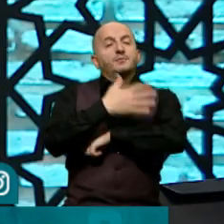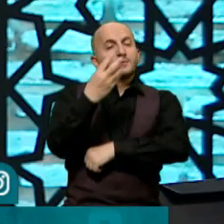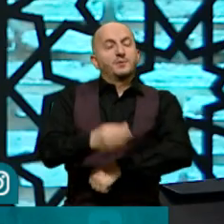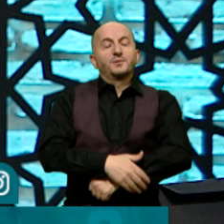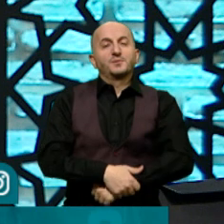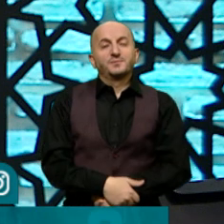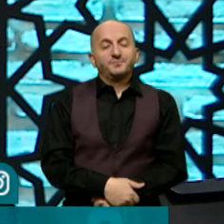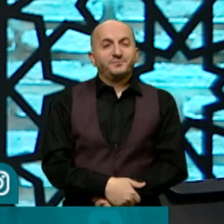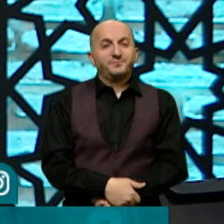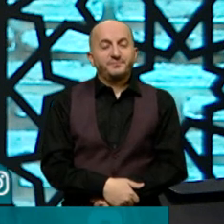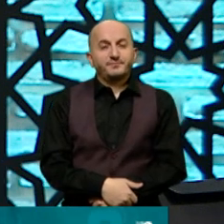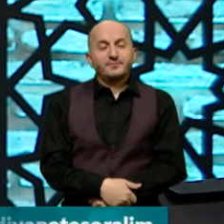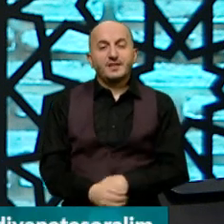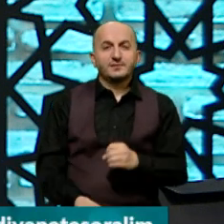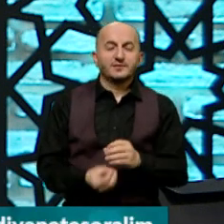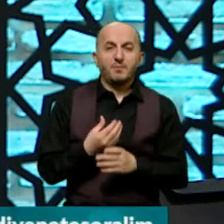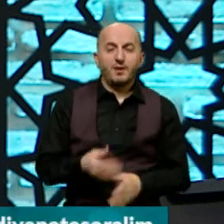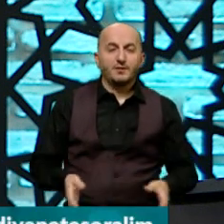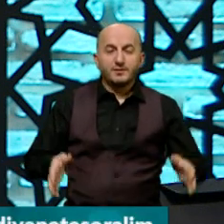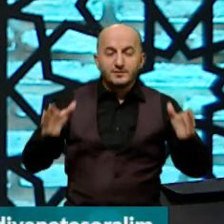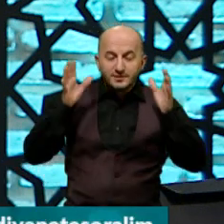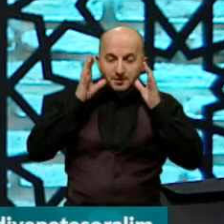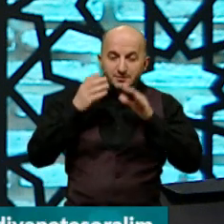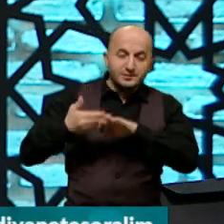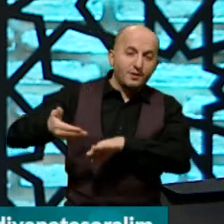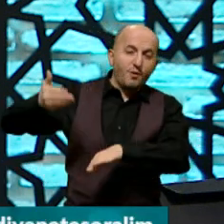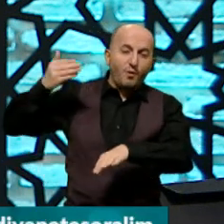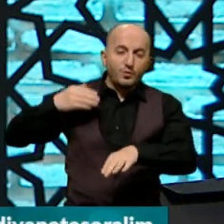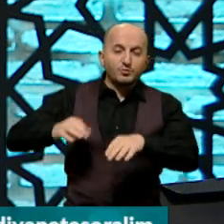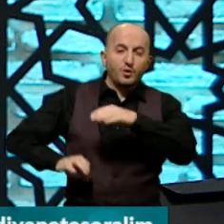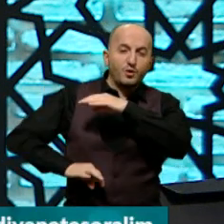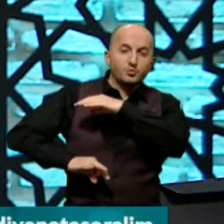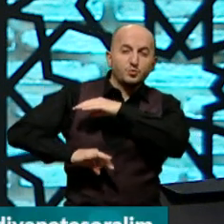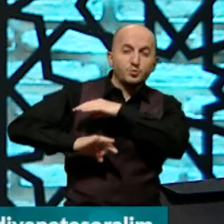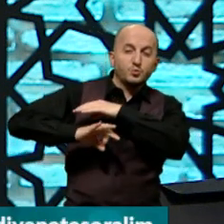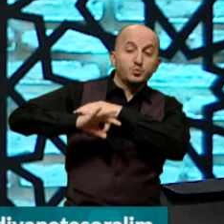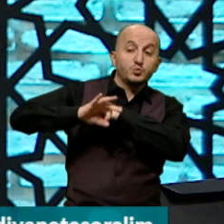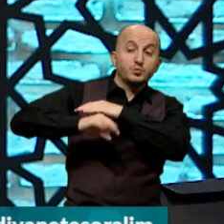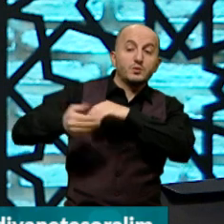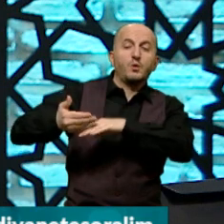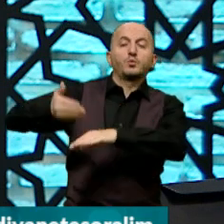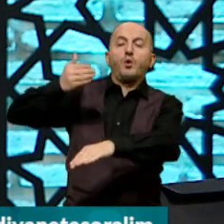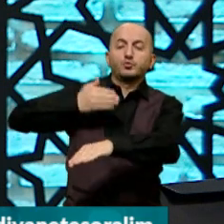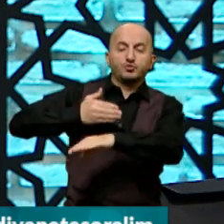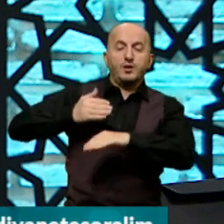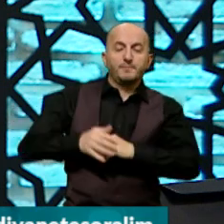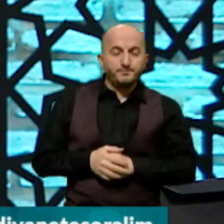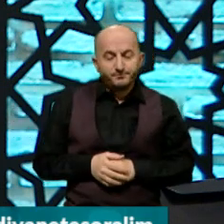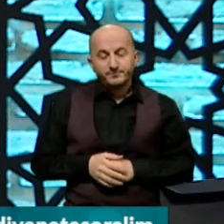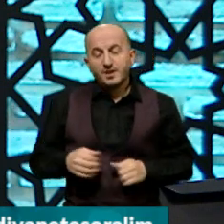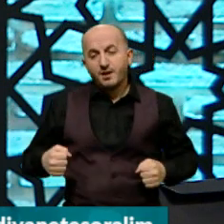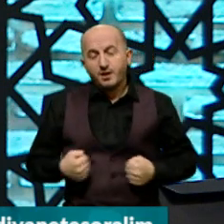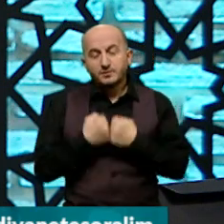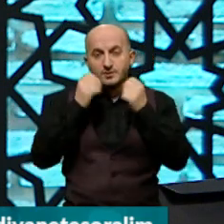Evet. Sabah namazını kılmadan evvel, henüz güneş de üzerimize doğmadan önce kaza